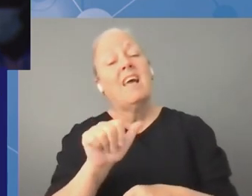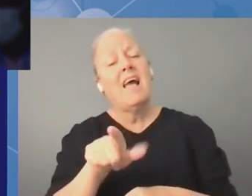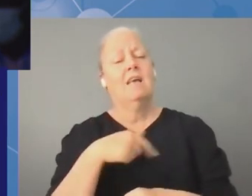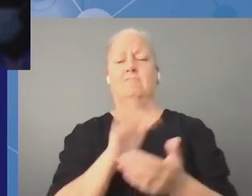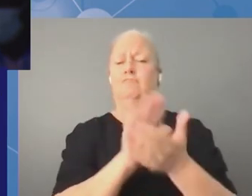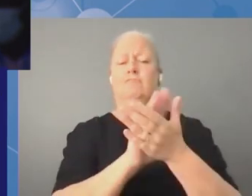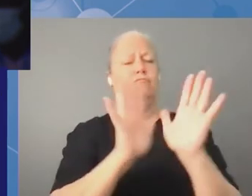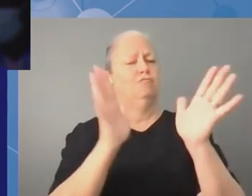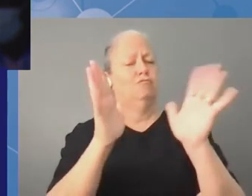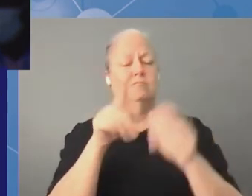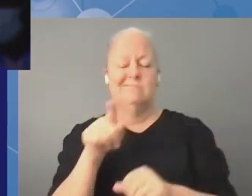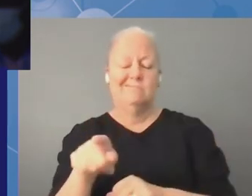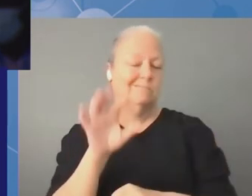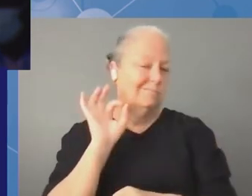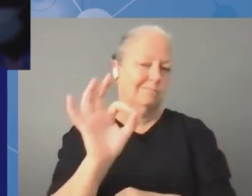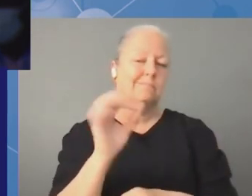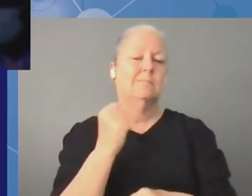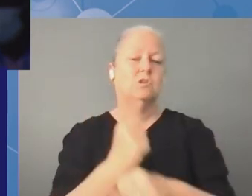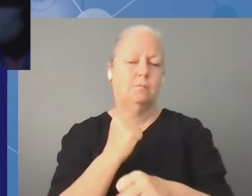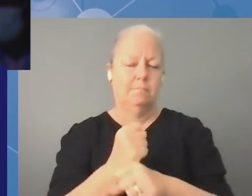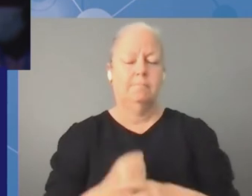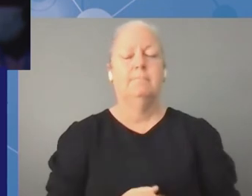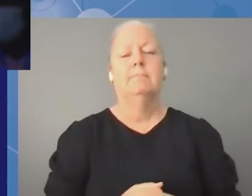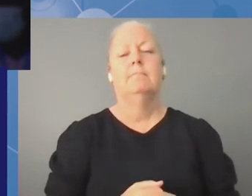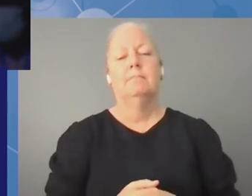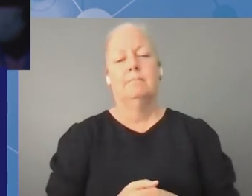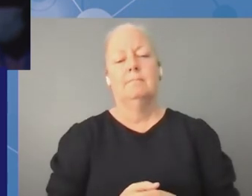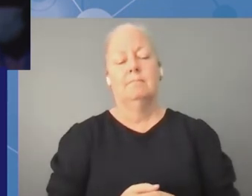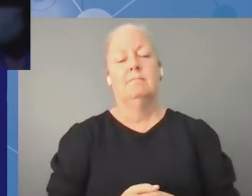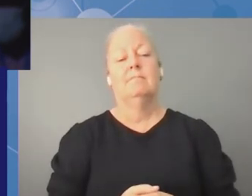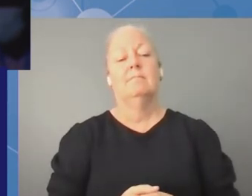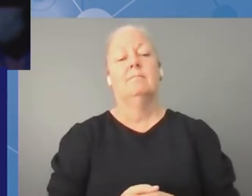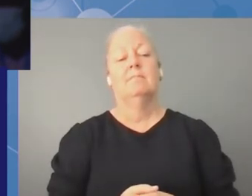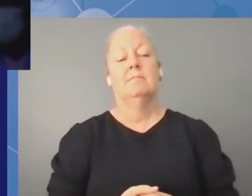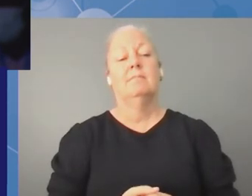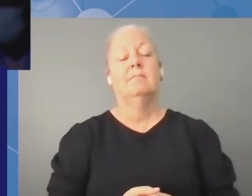نقدر جدا ما استطاعت سورينا أن تفعله هي